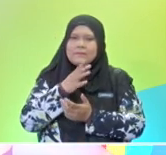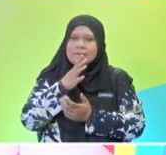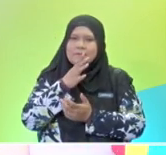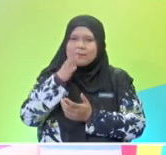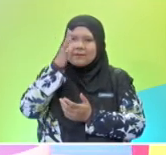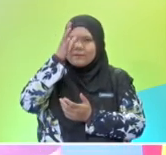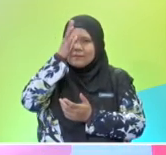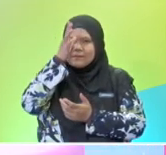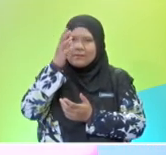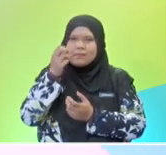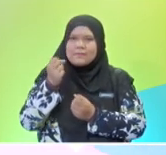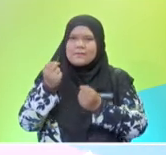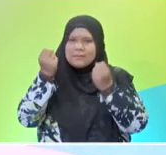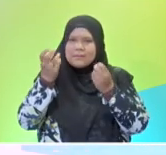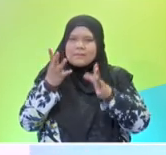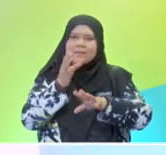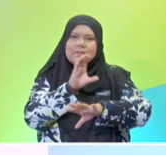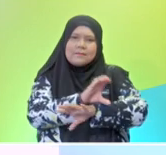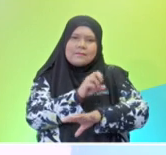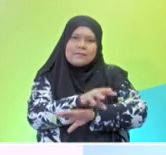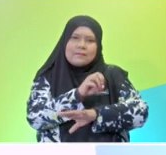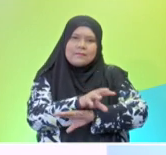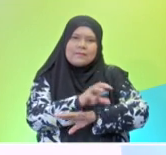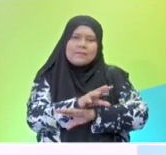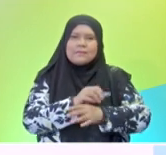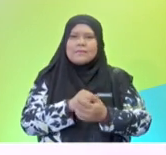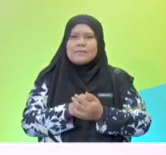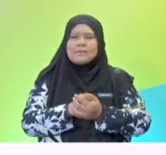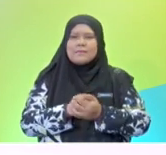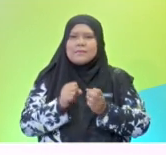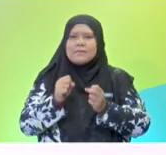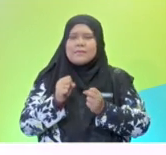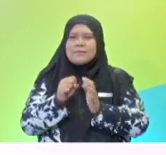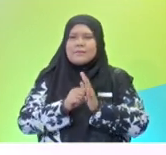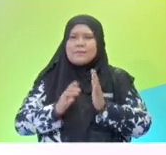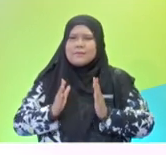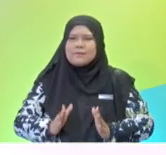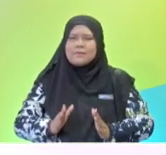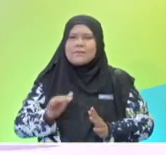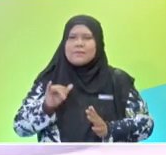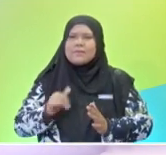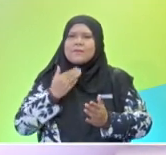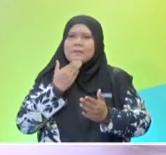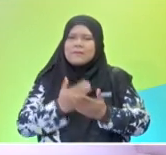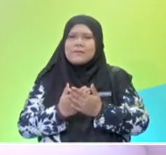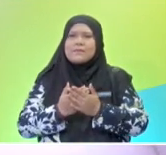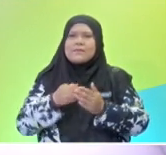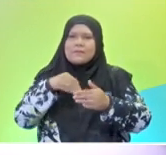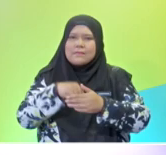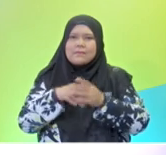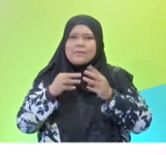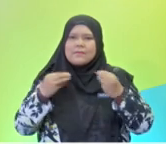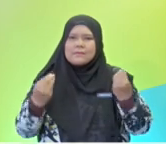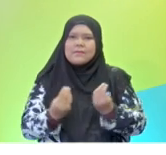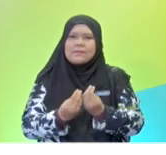saya banyak bagi nasihat cikgu dekat saya untuk menjadi seorang insan yang baik dalam masyarakat.